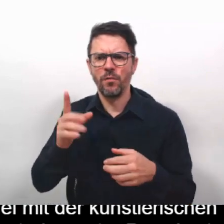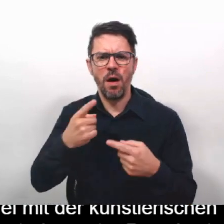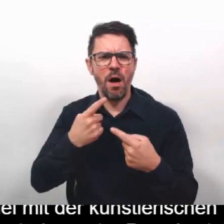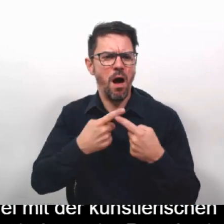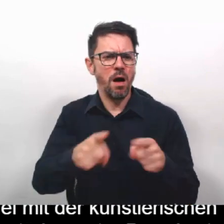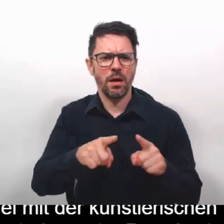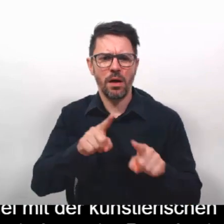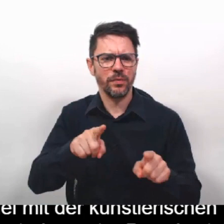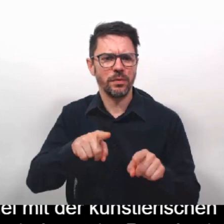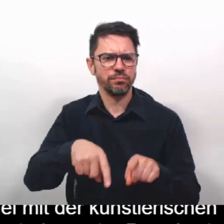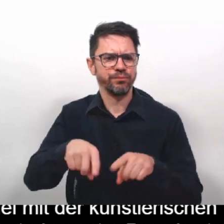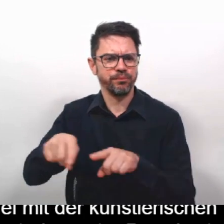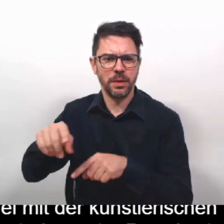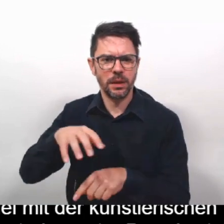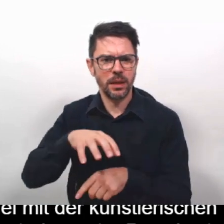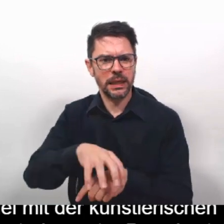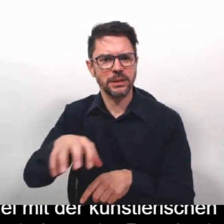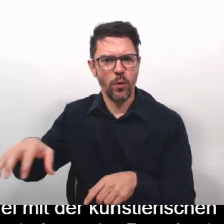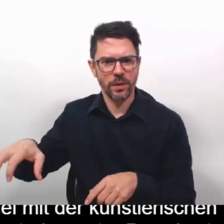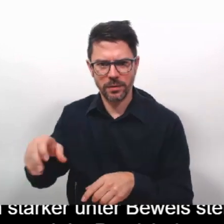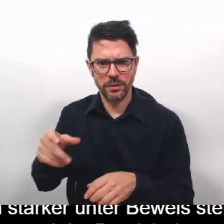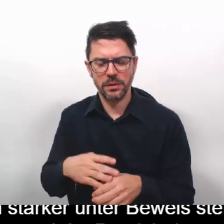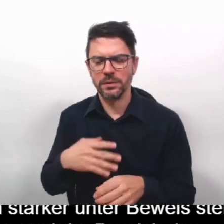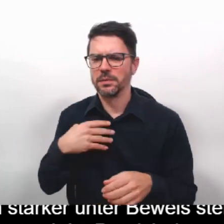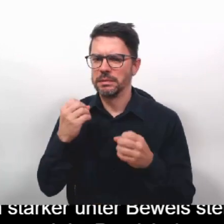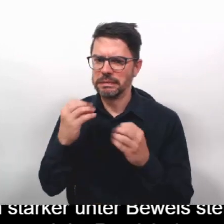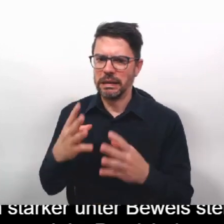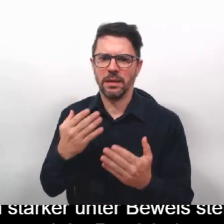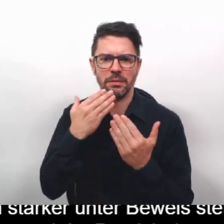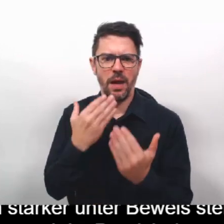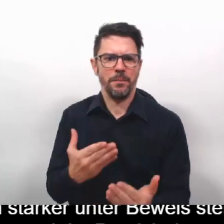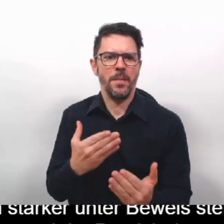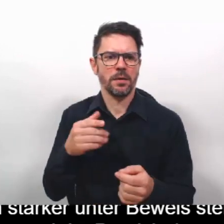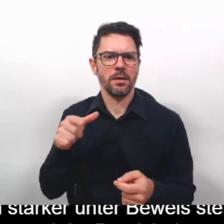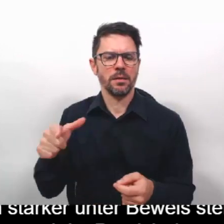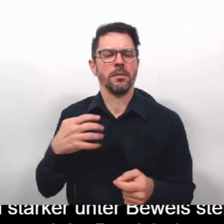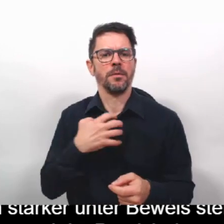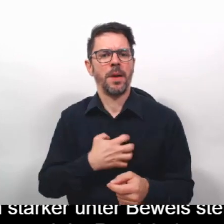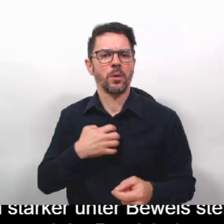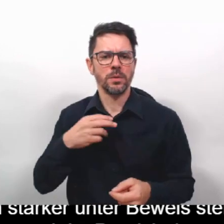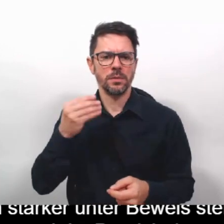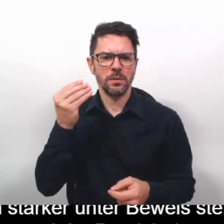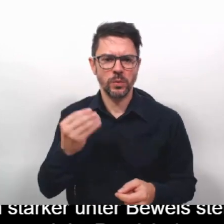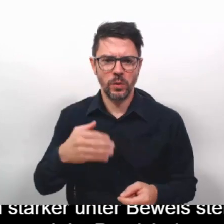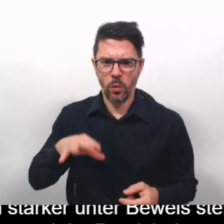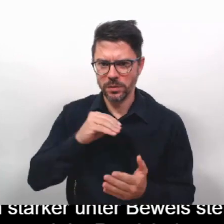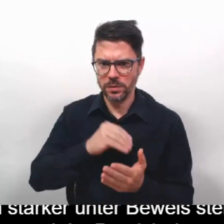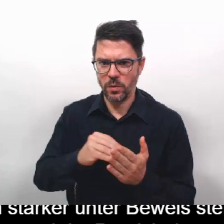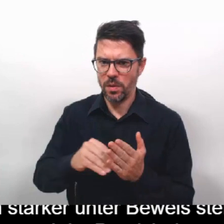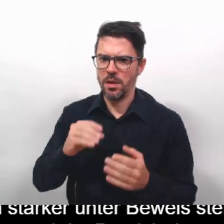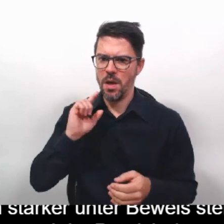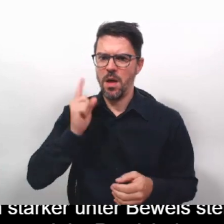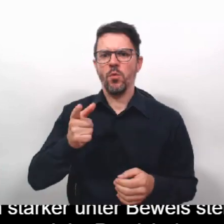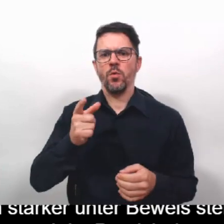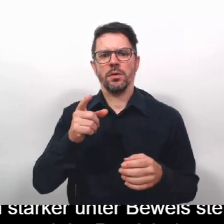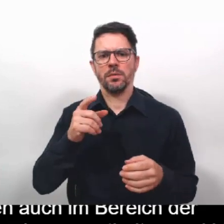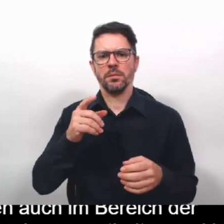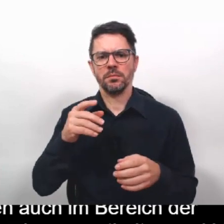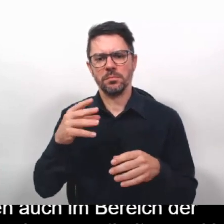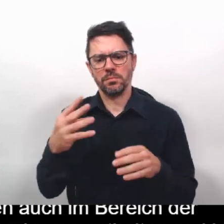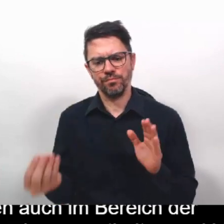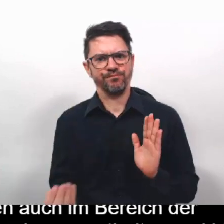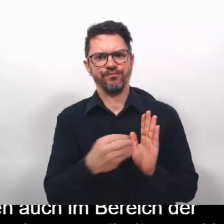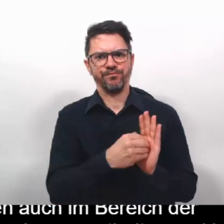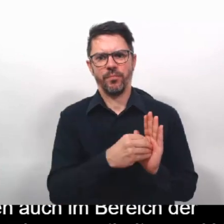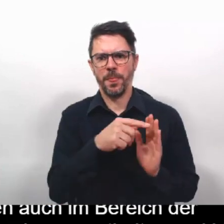Zum Beispiel ein großer Wunsch, die Verstetigung des Innovationstopfs und, und, und. In der Nachhaltigkeit und auch in den Bereichen Gender